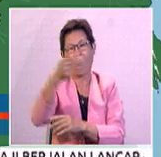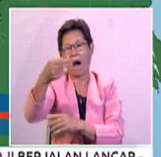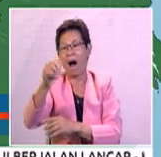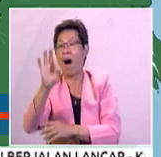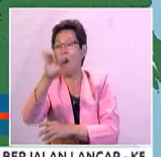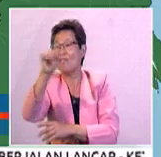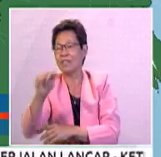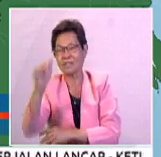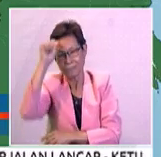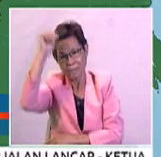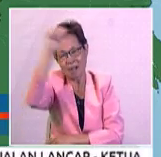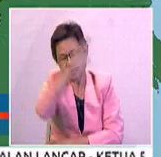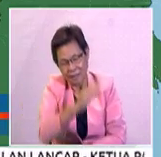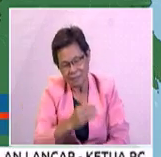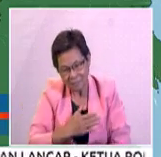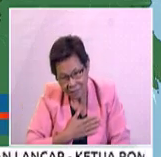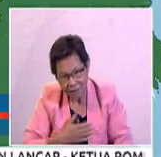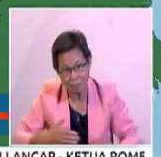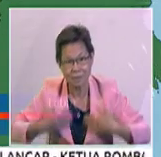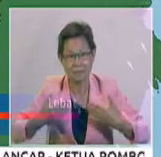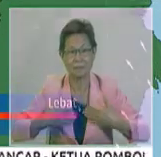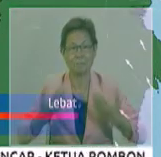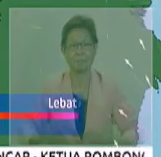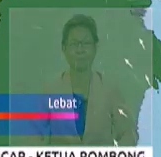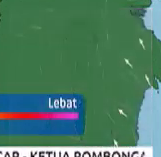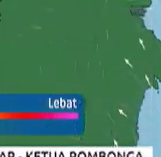dan salam sejahtera.